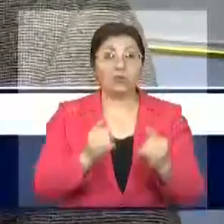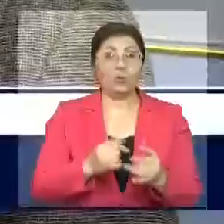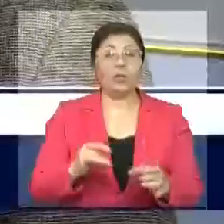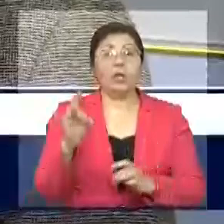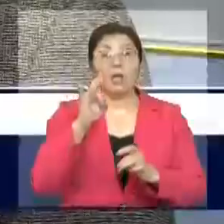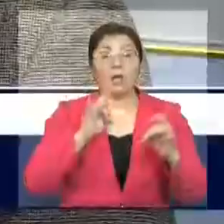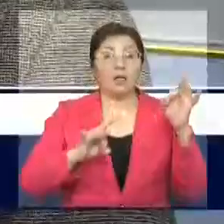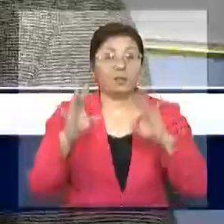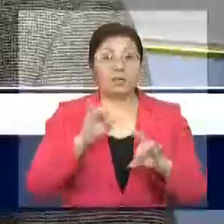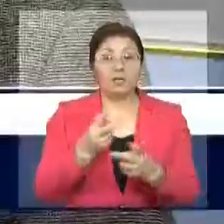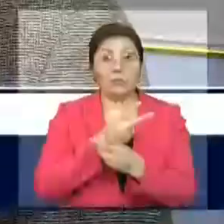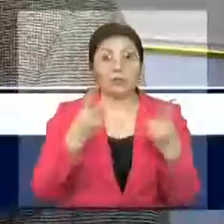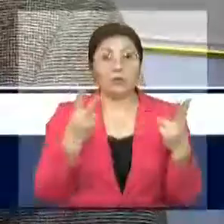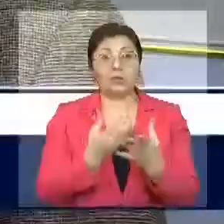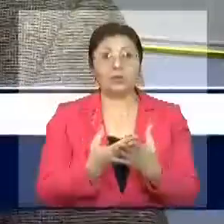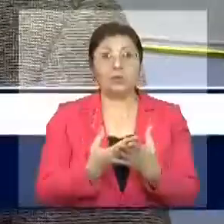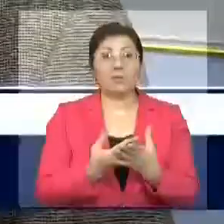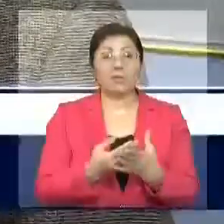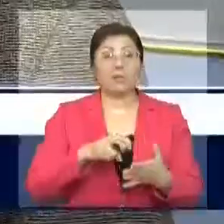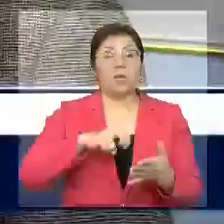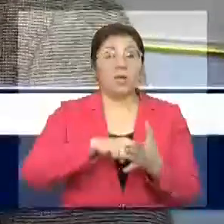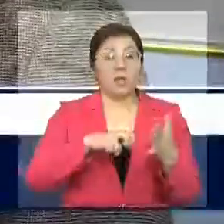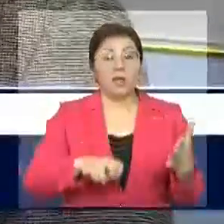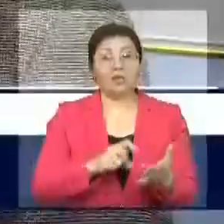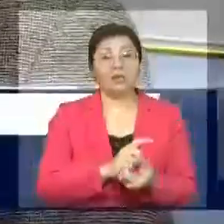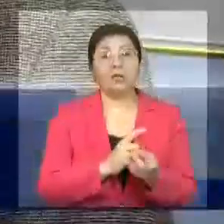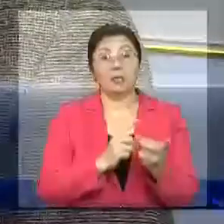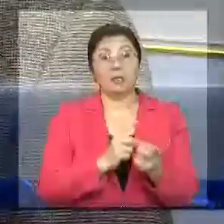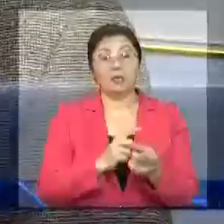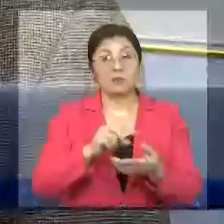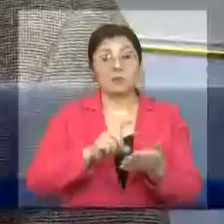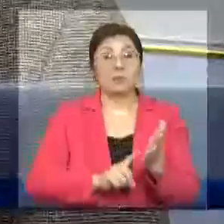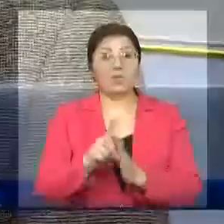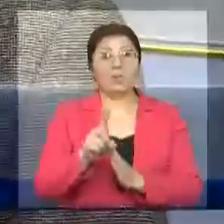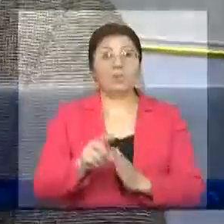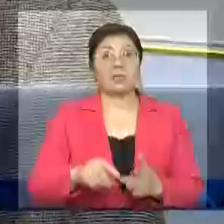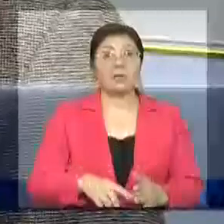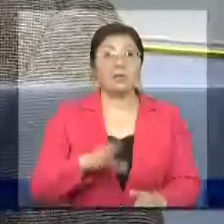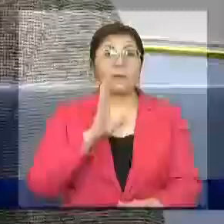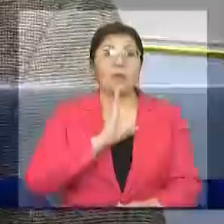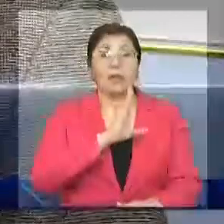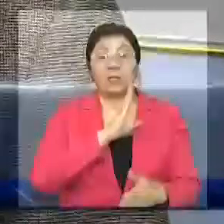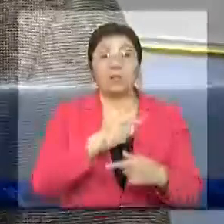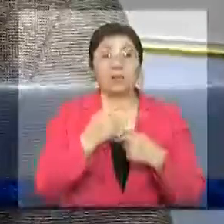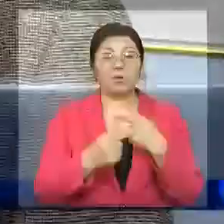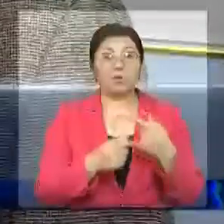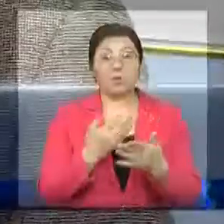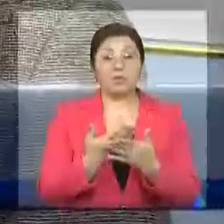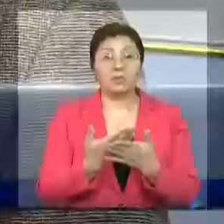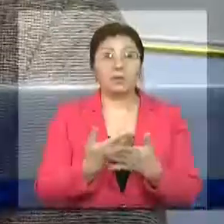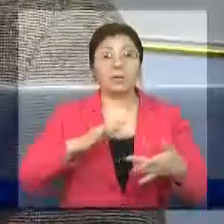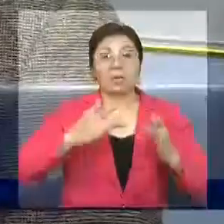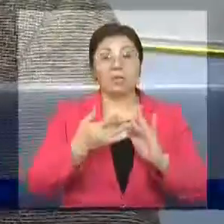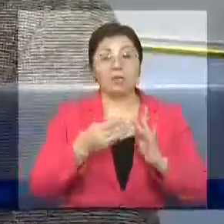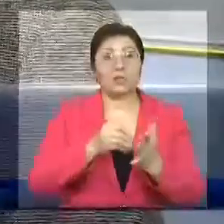жарнама көріп, хат алмасу бастаған. Әйелге қашықтан басқару қосымшасын орнату